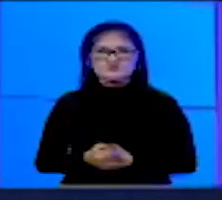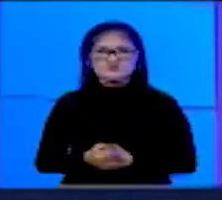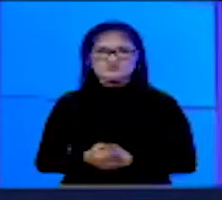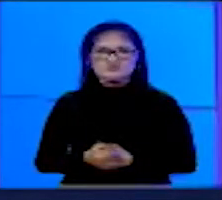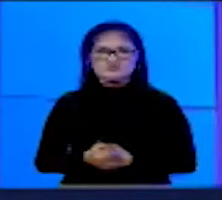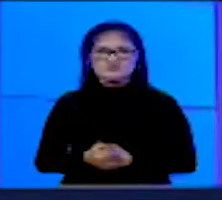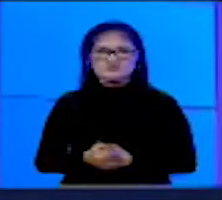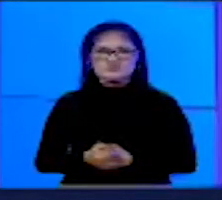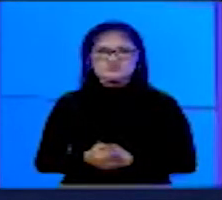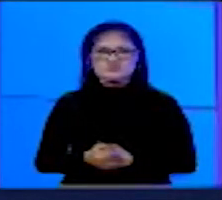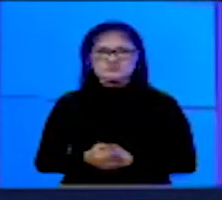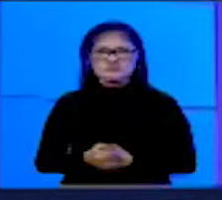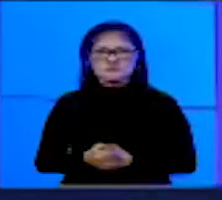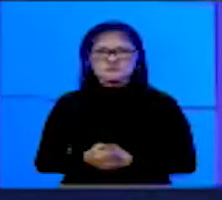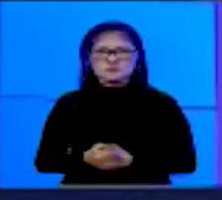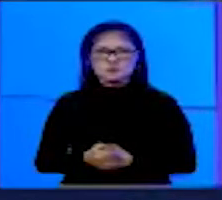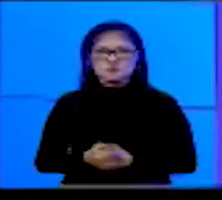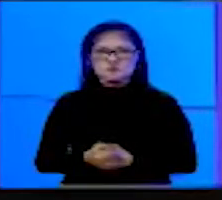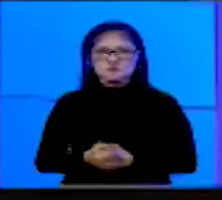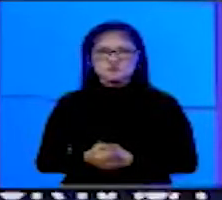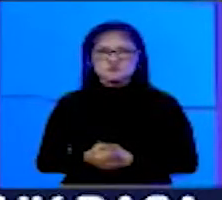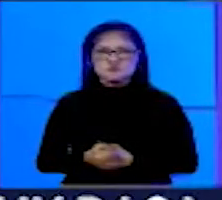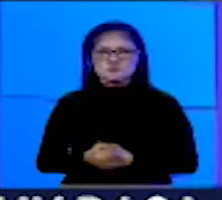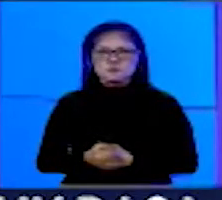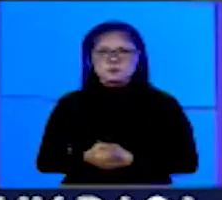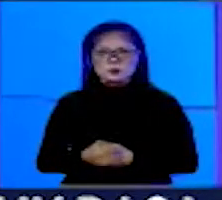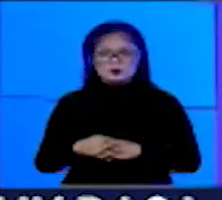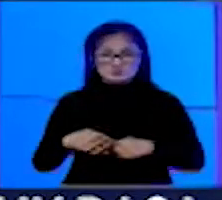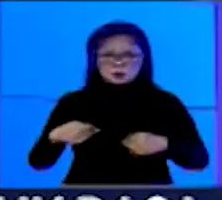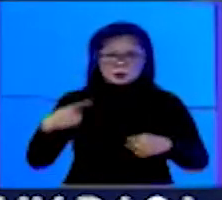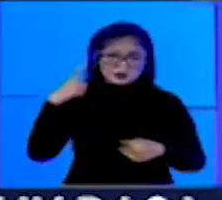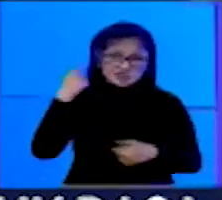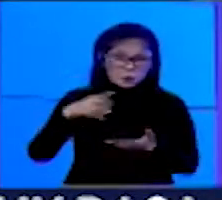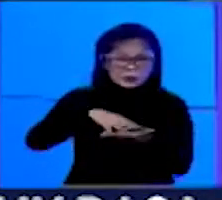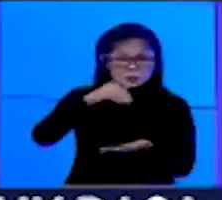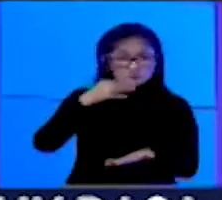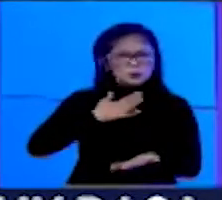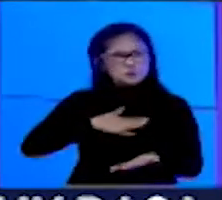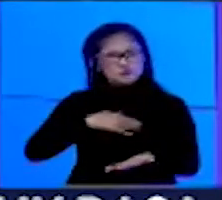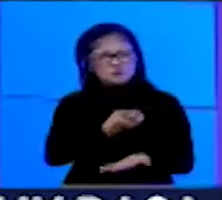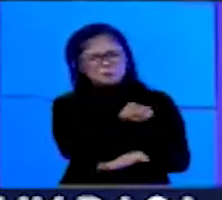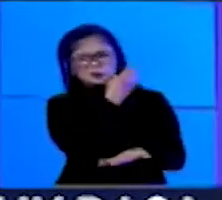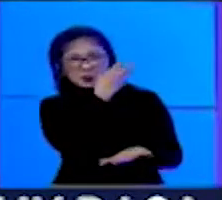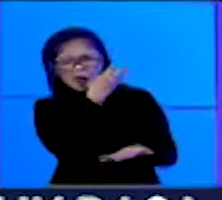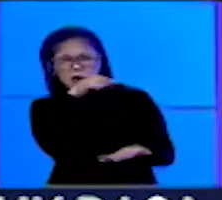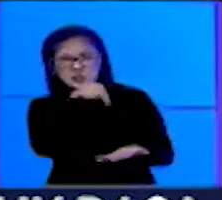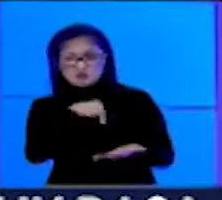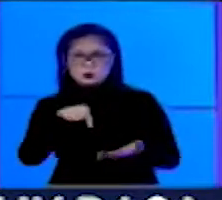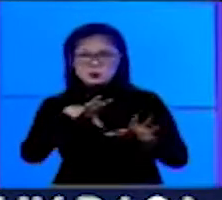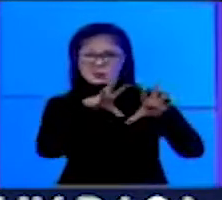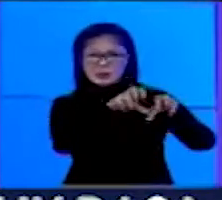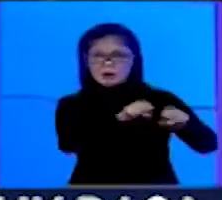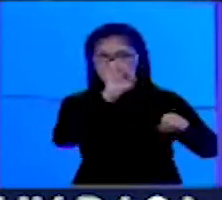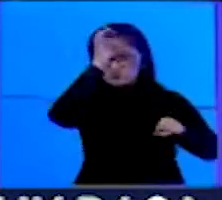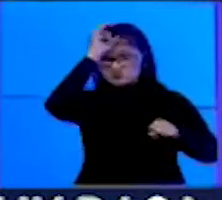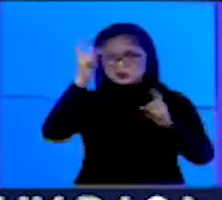Terus? Sambil menundukkan badan, Gubernur Jawa Tengah Ganjar Pranowo mendengarkan keluh kesah sejumlah pendemo yang diamankan di Mapol Restabes Semarang, Jawa